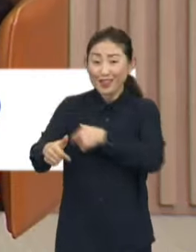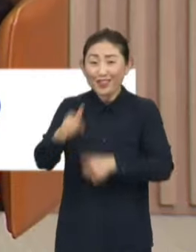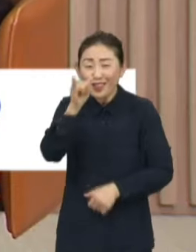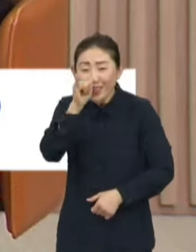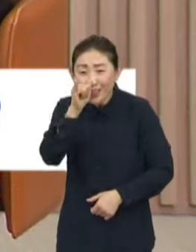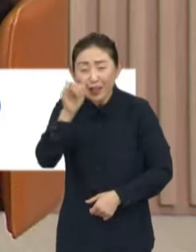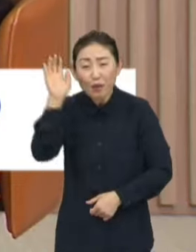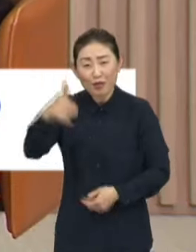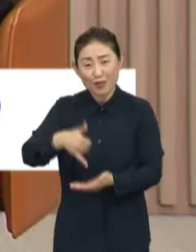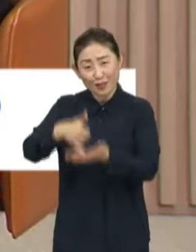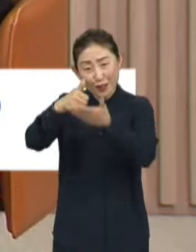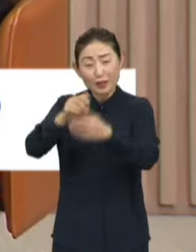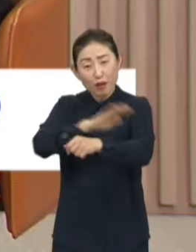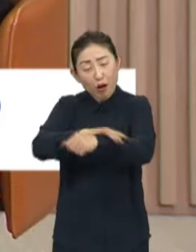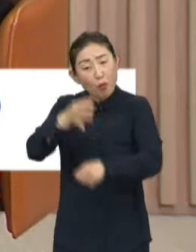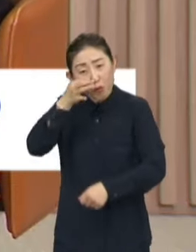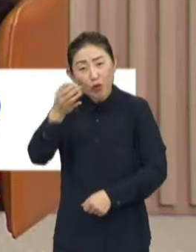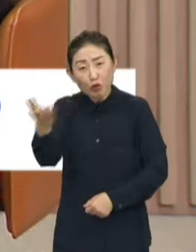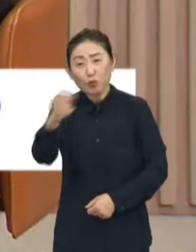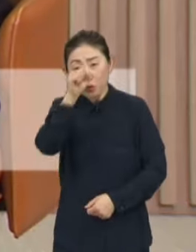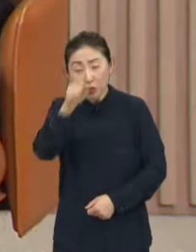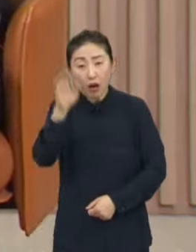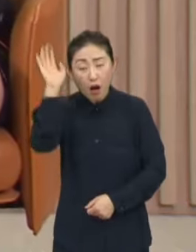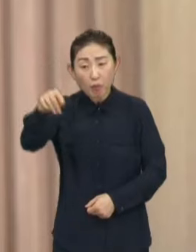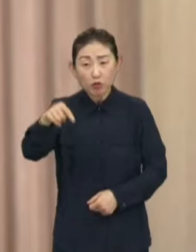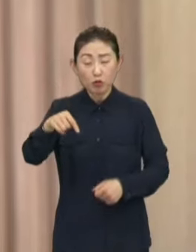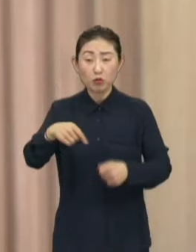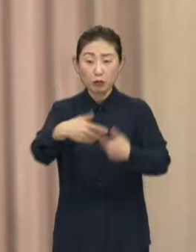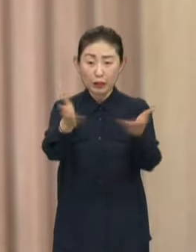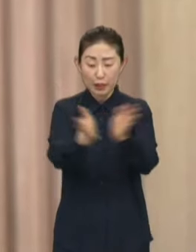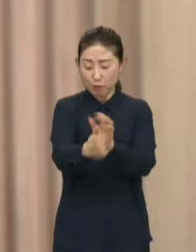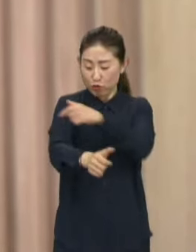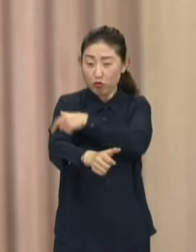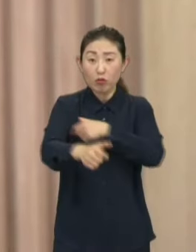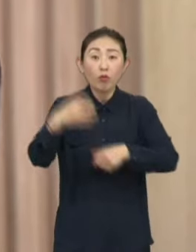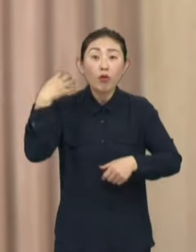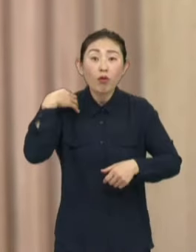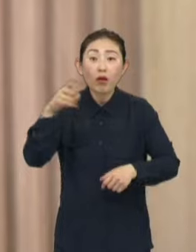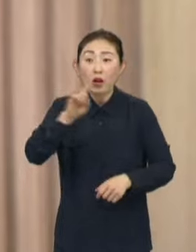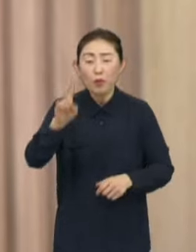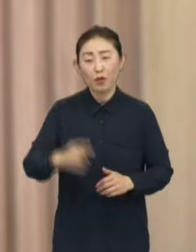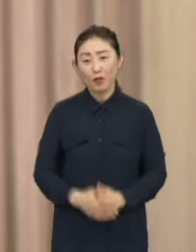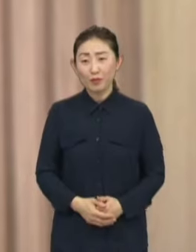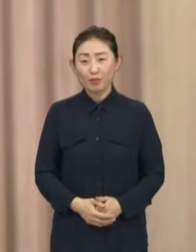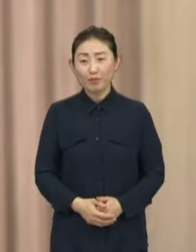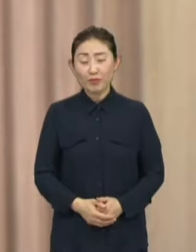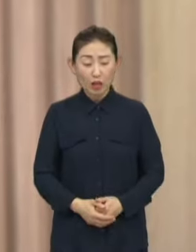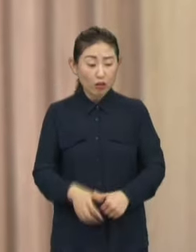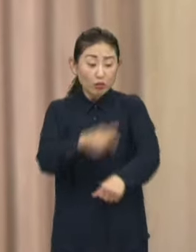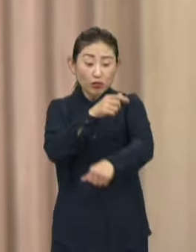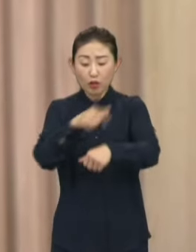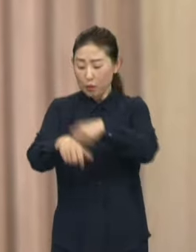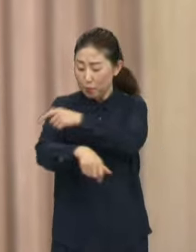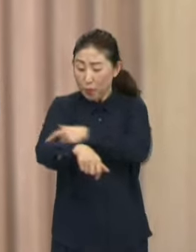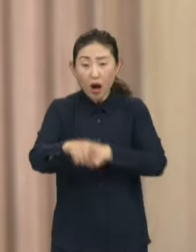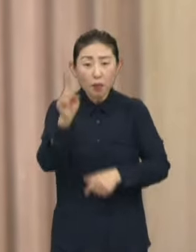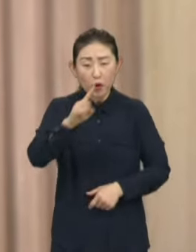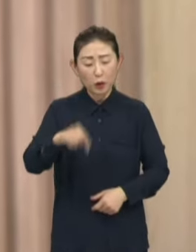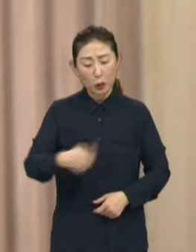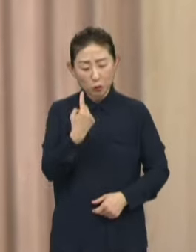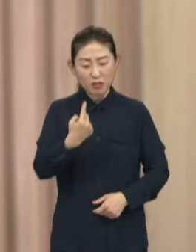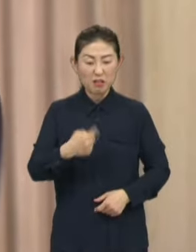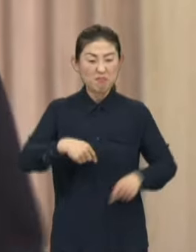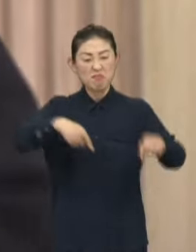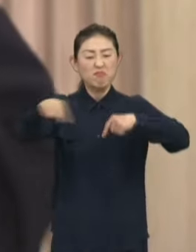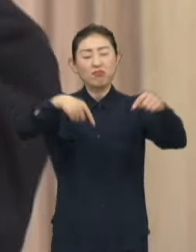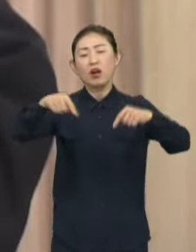네. 앞으로 팀을 어떻게 이끌고 싶습니까? 주장의 자리가 리더의 자리인데 사실 저 혼자만으로 뭐 이끌고